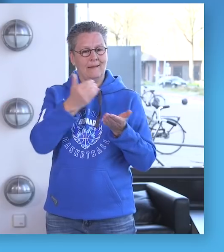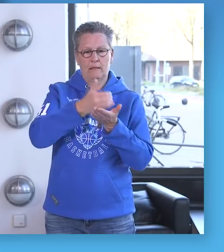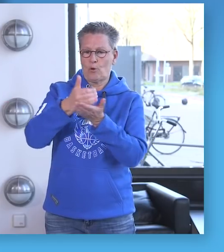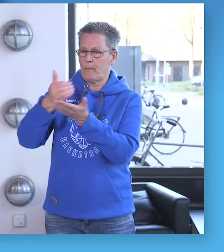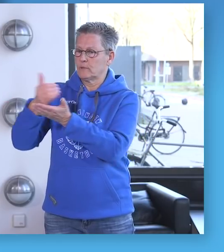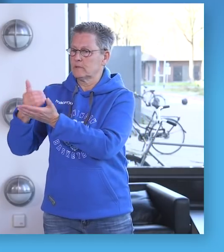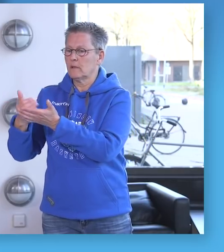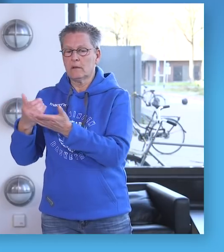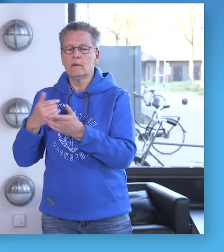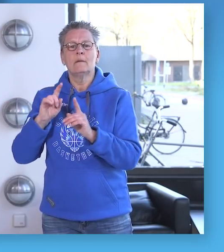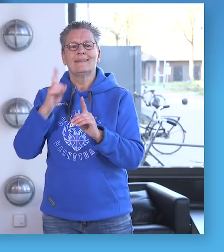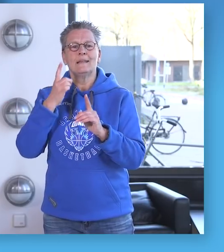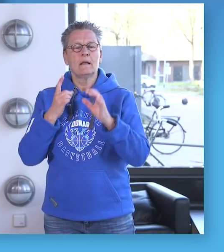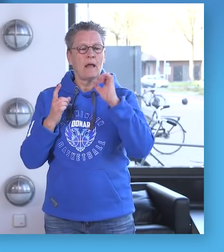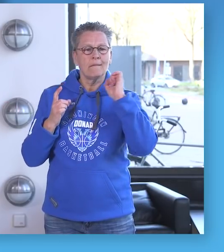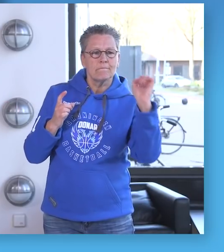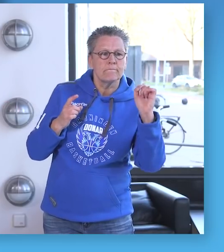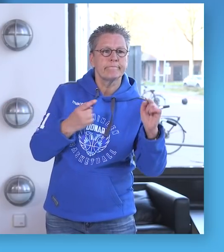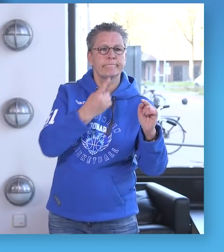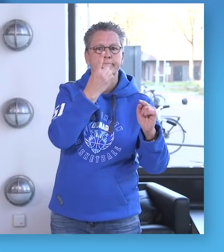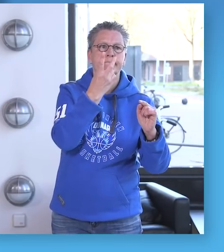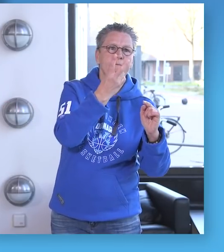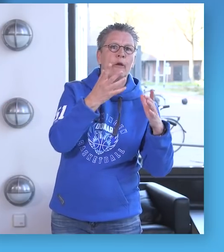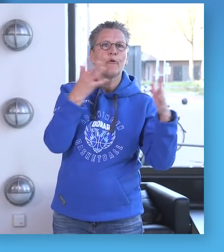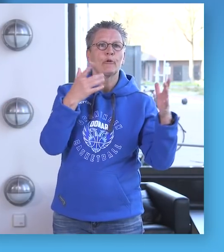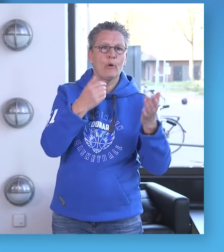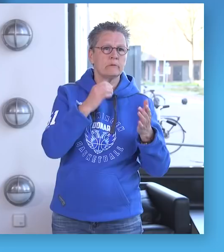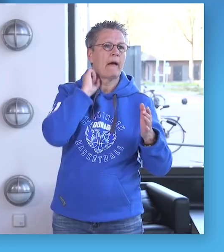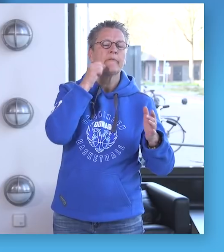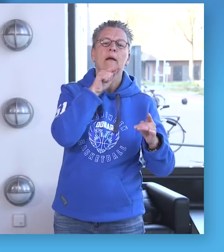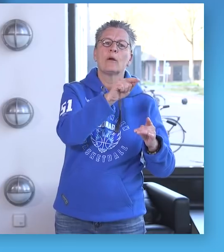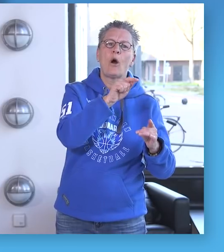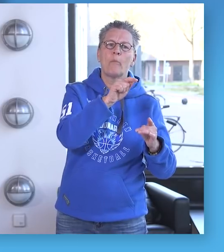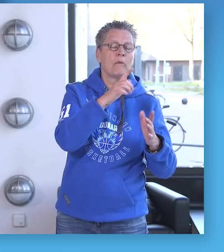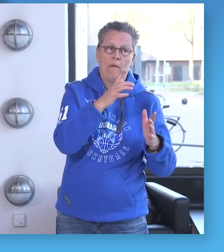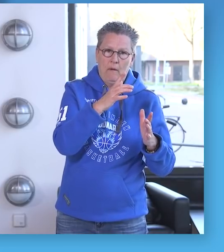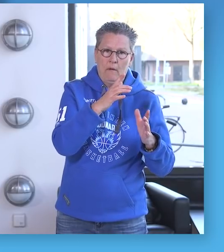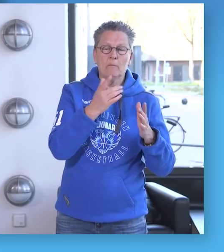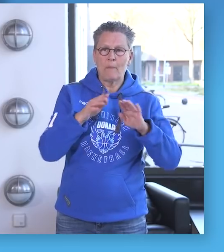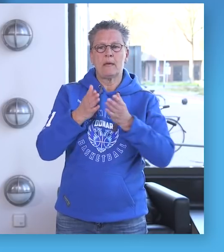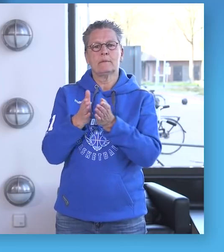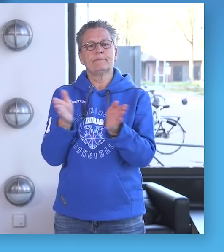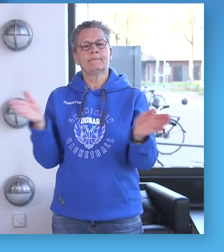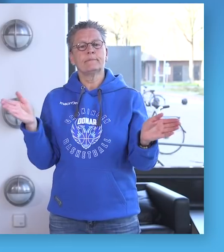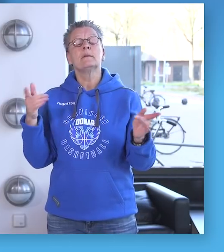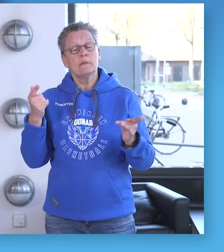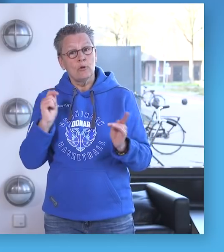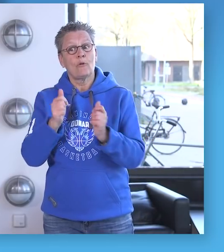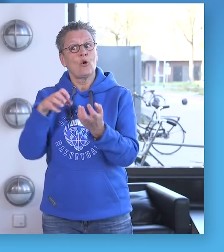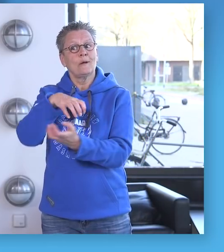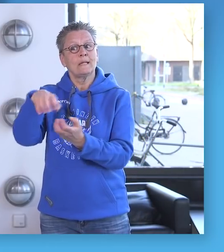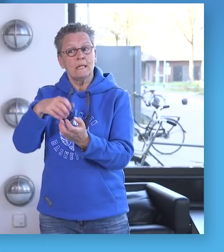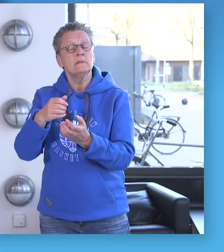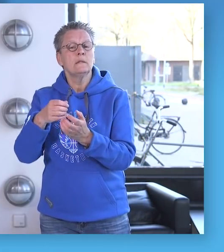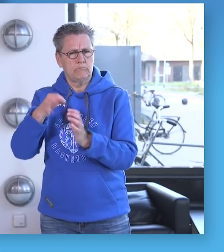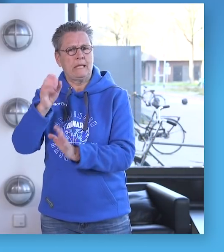niet afhankelijk zijn van één of twee hele groten, kan in een crisis wel eens maken dat je er weer sterker uitkomt. En daar geloven wij heilig in.